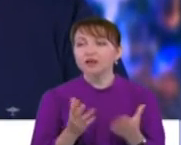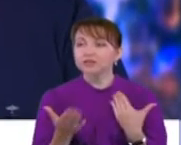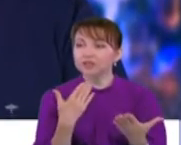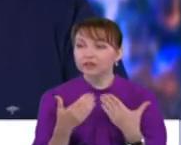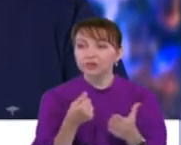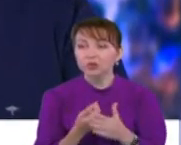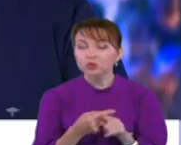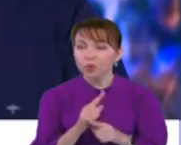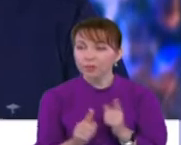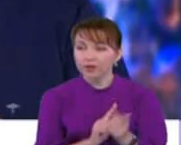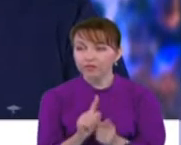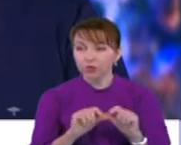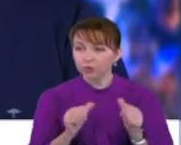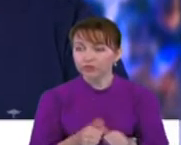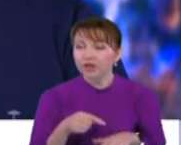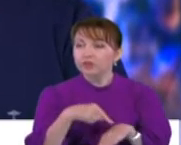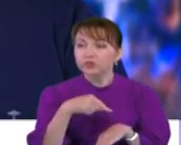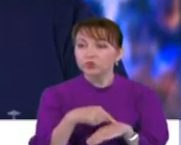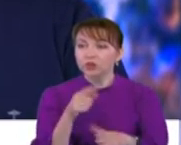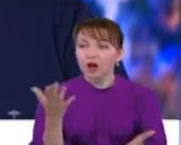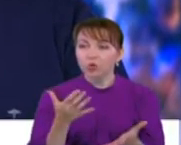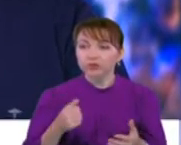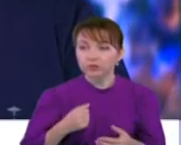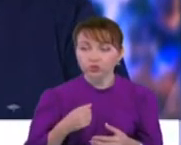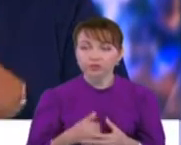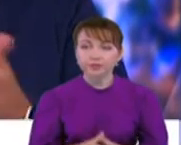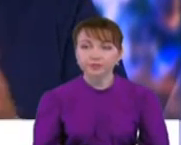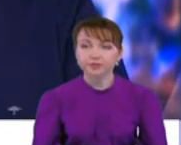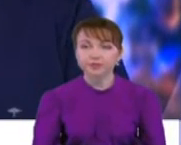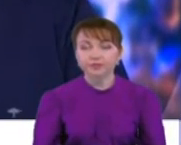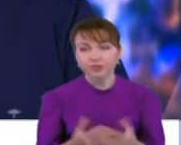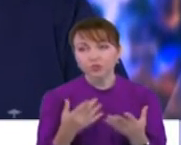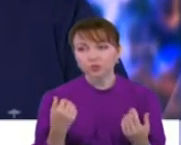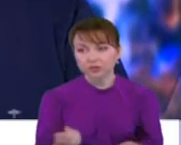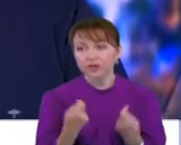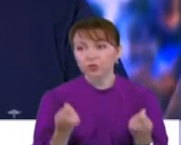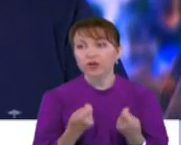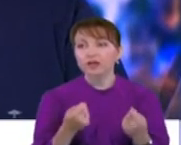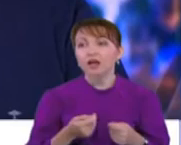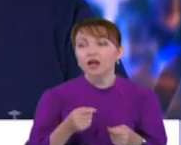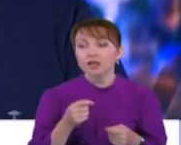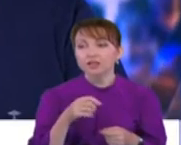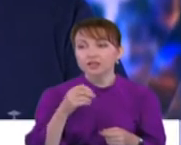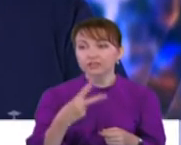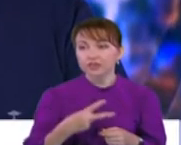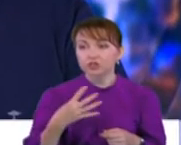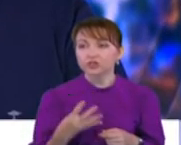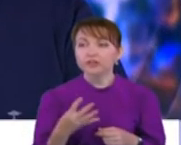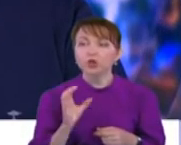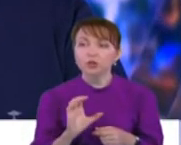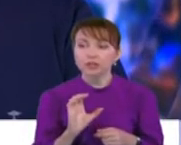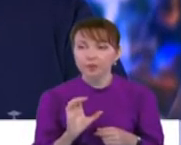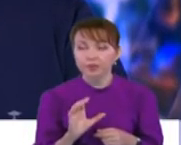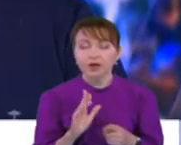цього переформатування? От відчуття, як у військових? Ну, мається на увазі святкування 24 серпня і так далі. Традиції,